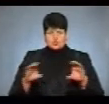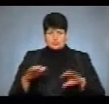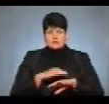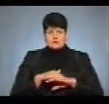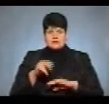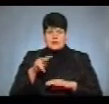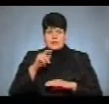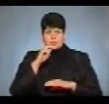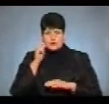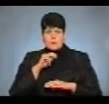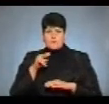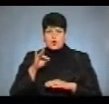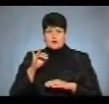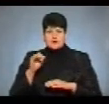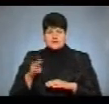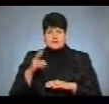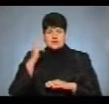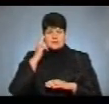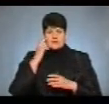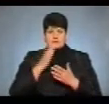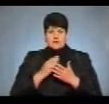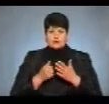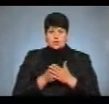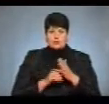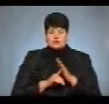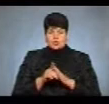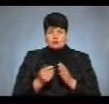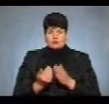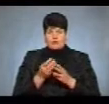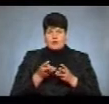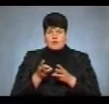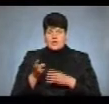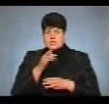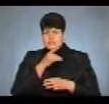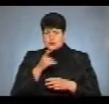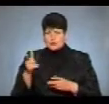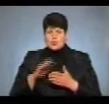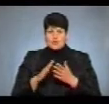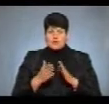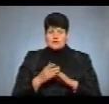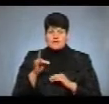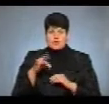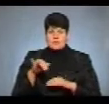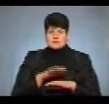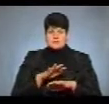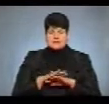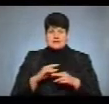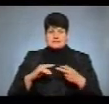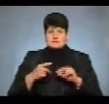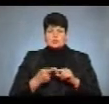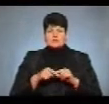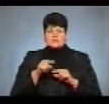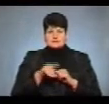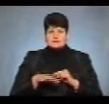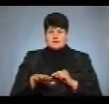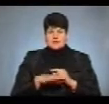Українки, Протасевича та Київській мають до початку нового опалювального сезону. Угоду з Європейським банком на заміну цих ділянок